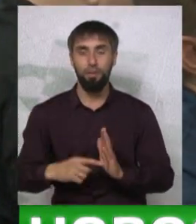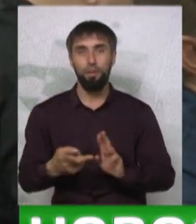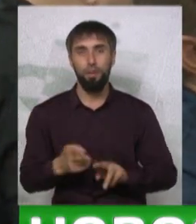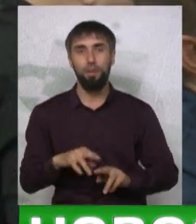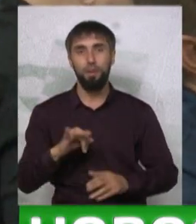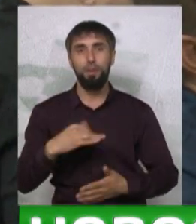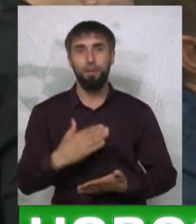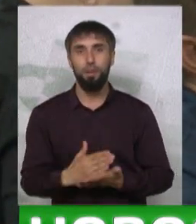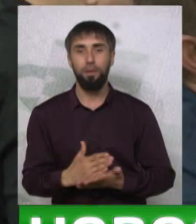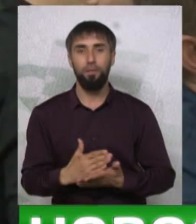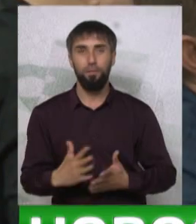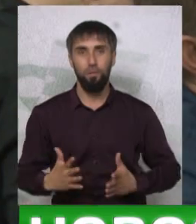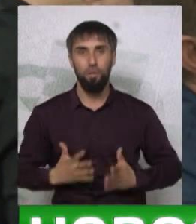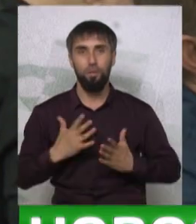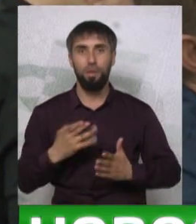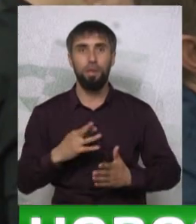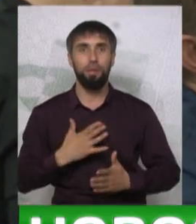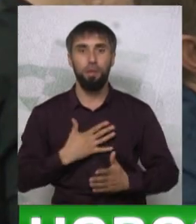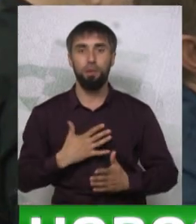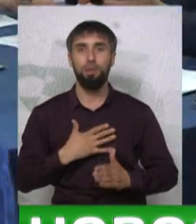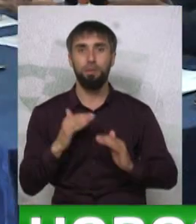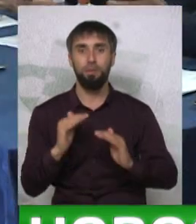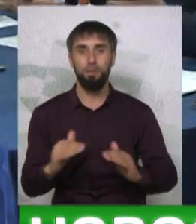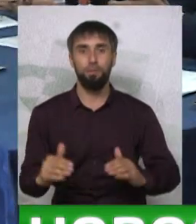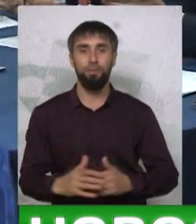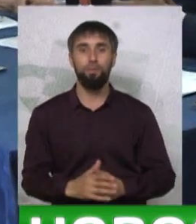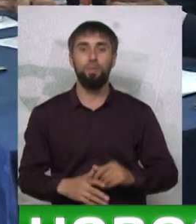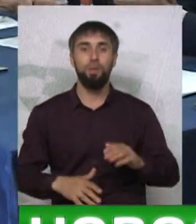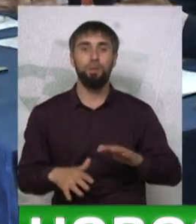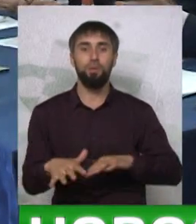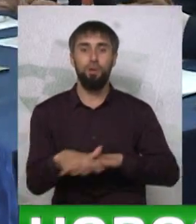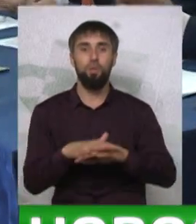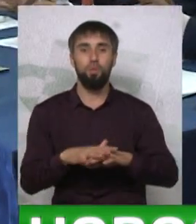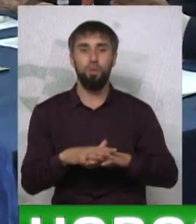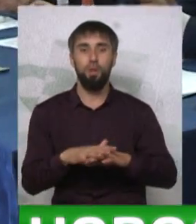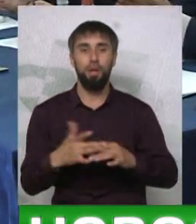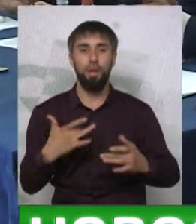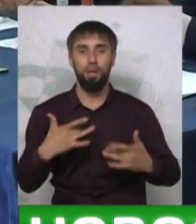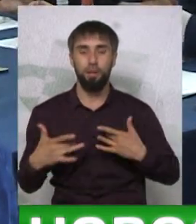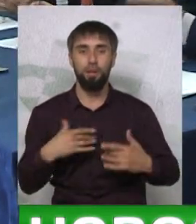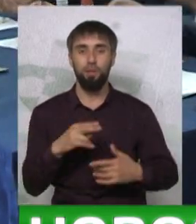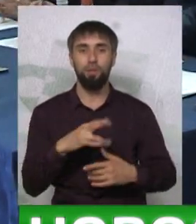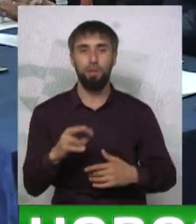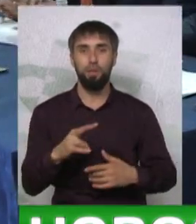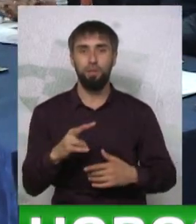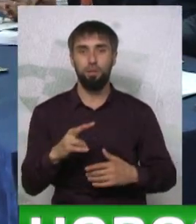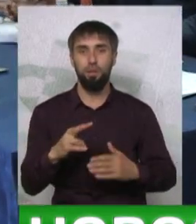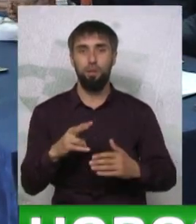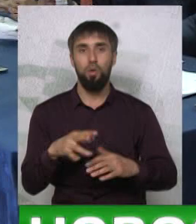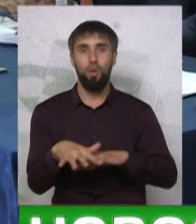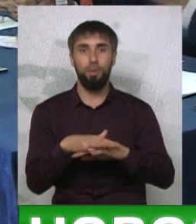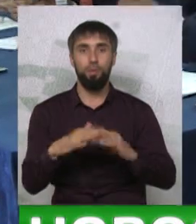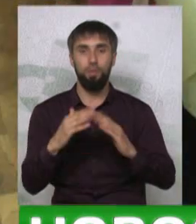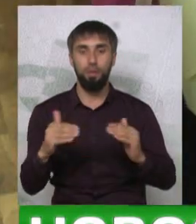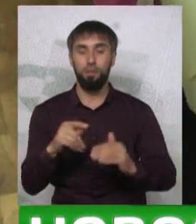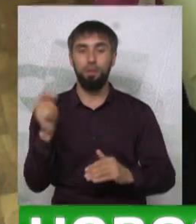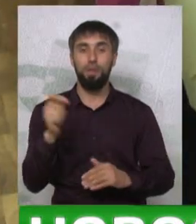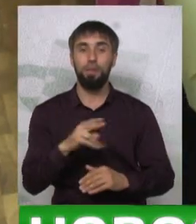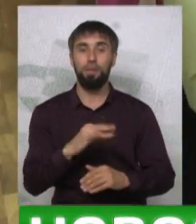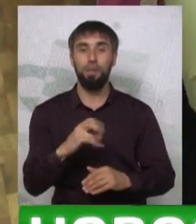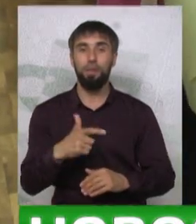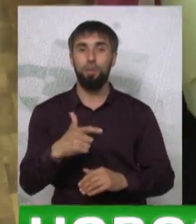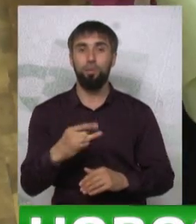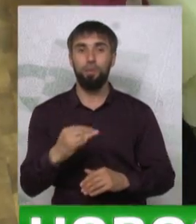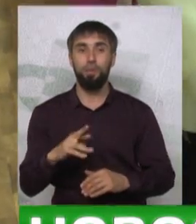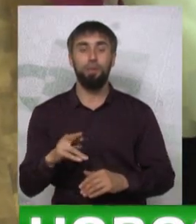и есть вдохновение для наших ребят. Народная артистка и член Общественной палаты России Диана Гурская приехала в Ингушетию со